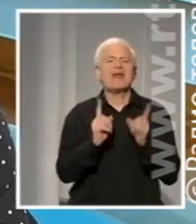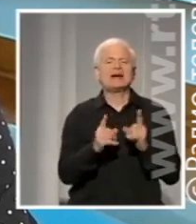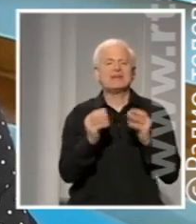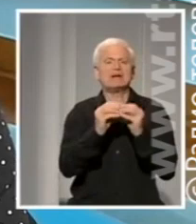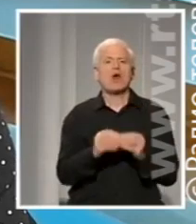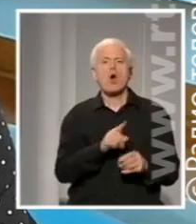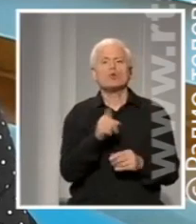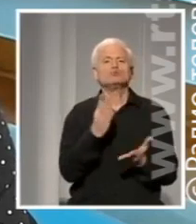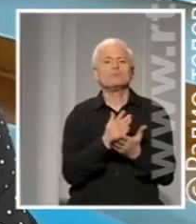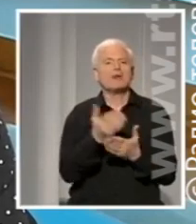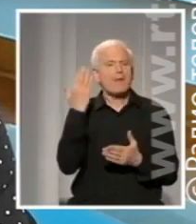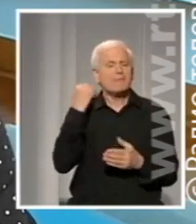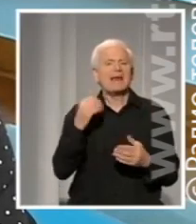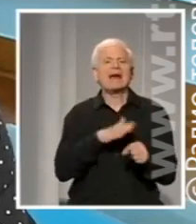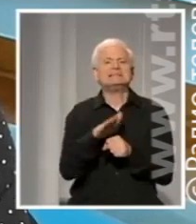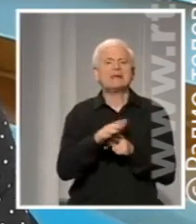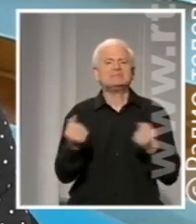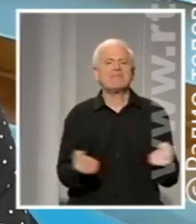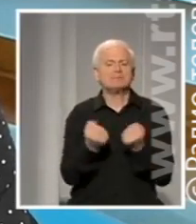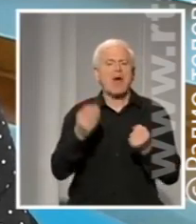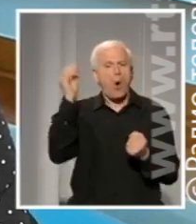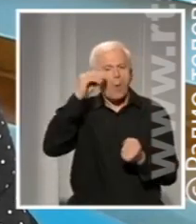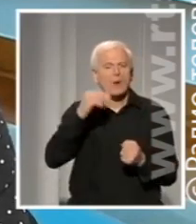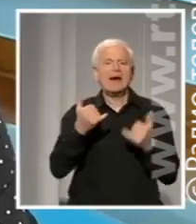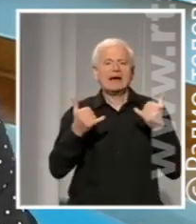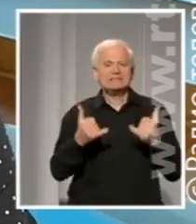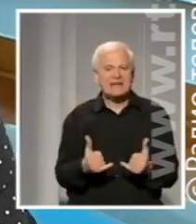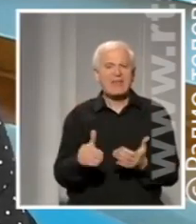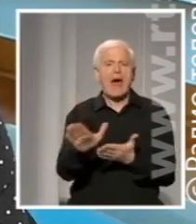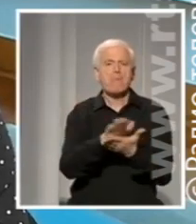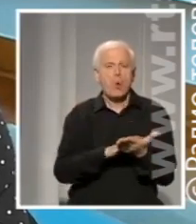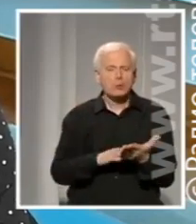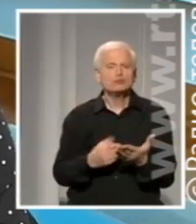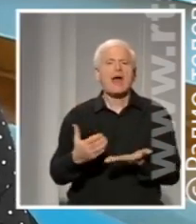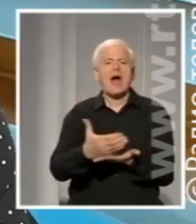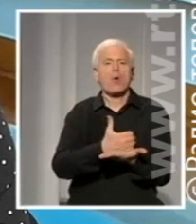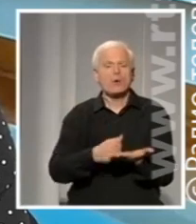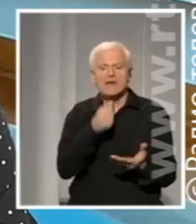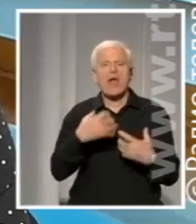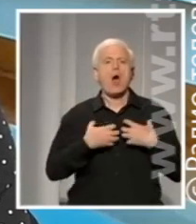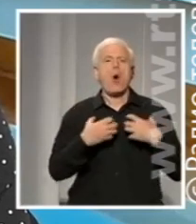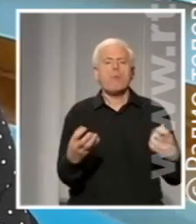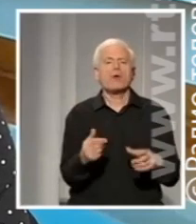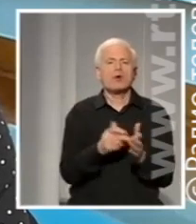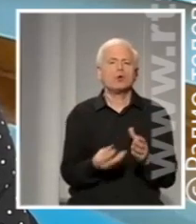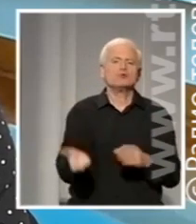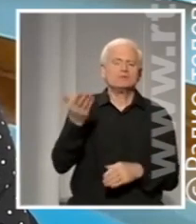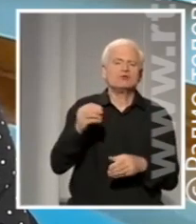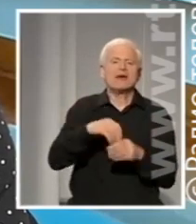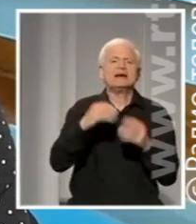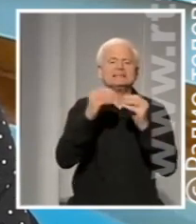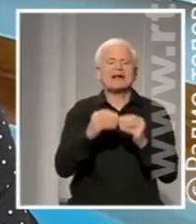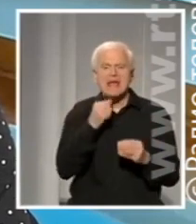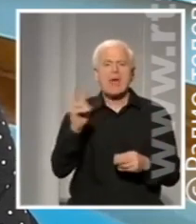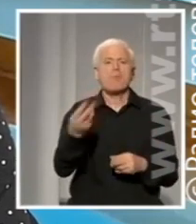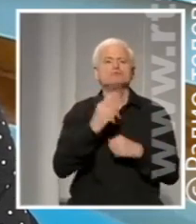dok su prolazili razne sistemske obuke, sada aktiviraju, obogate sadržajima i pozovu svoje